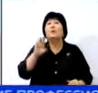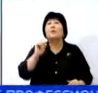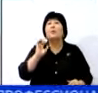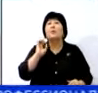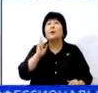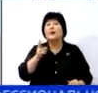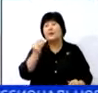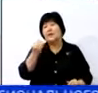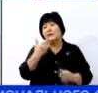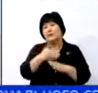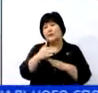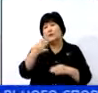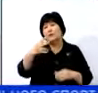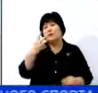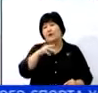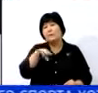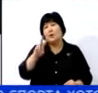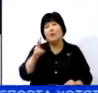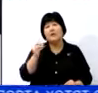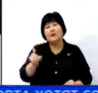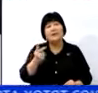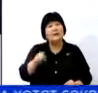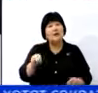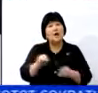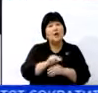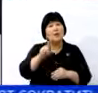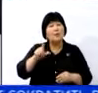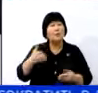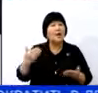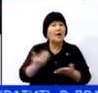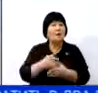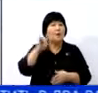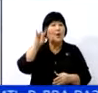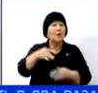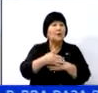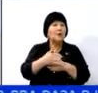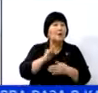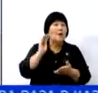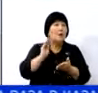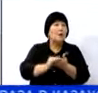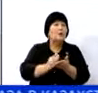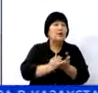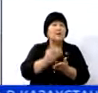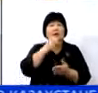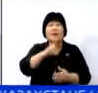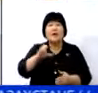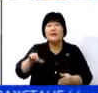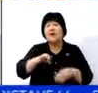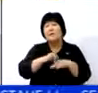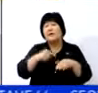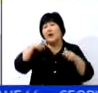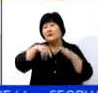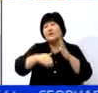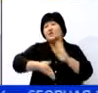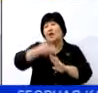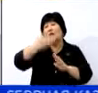цели было выделено около 42 миллионов тенге. Ремонтниками обновлены окна, двери, установлена система отопления, проведена внешняя